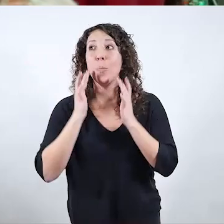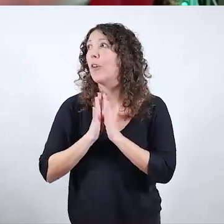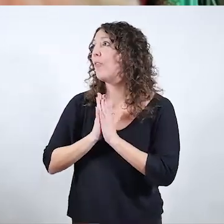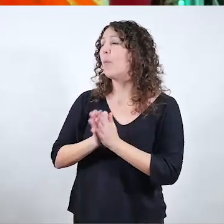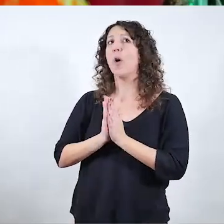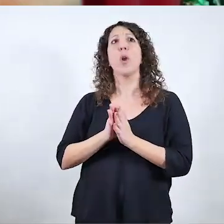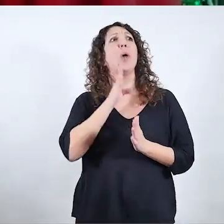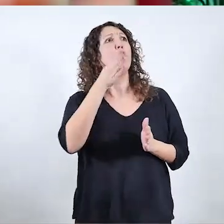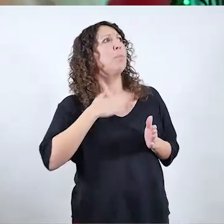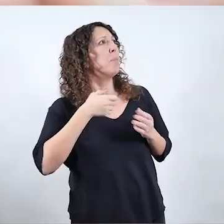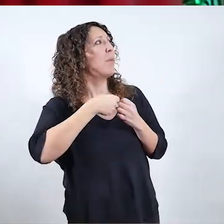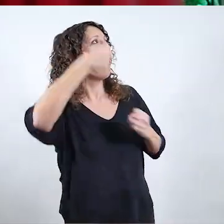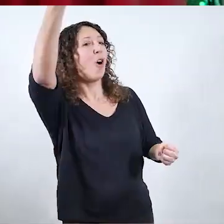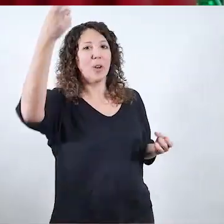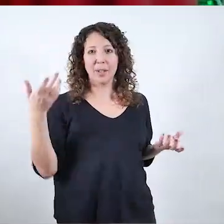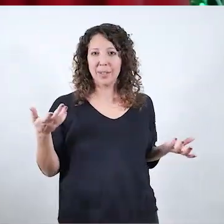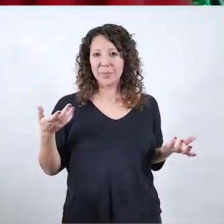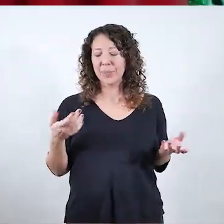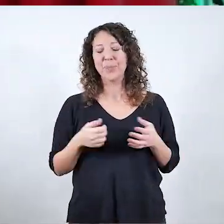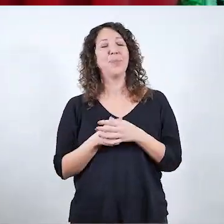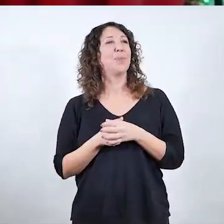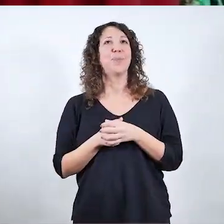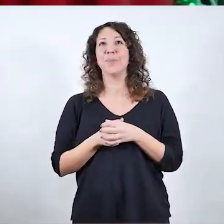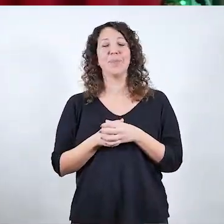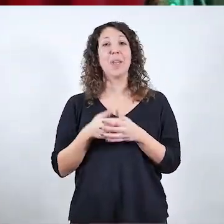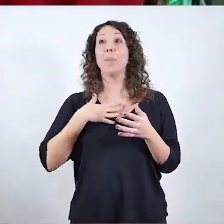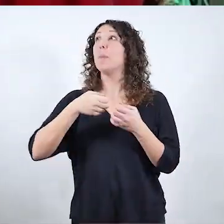por favor. On està el meu pregó? La,